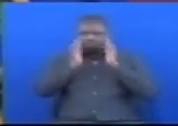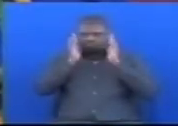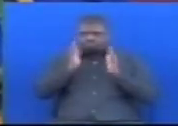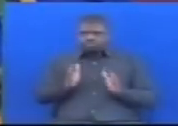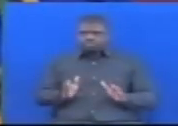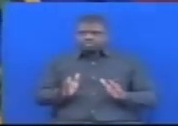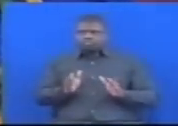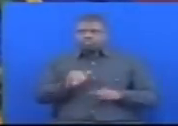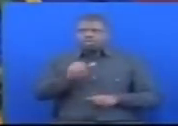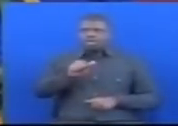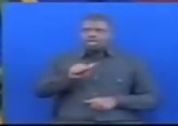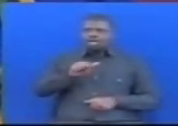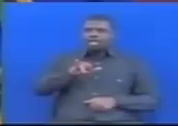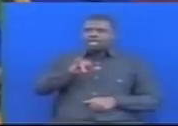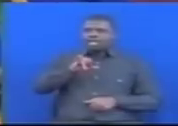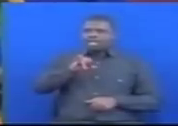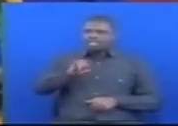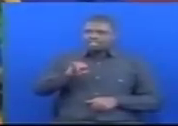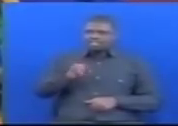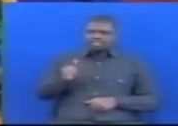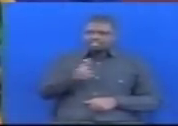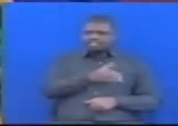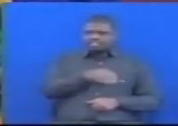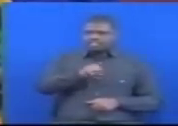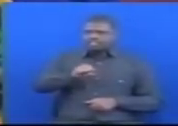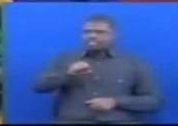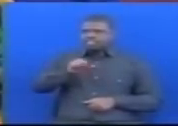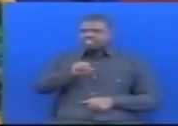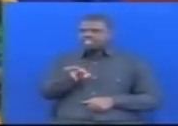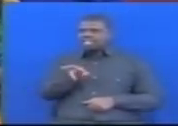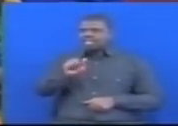marehemu Ali Juma Shamhuna.